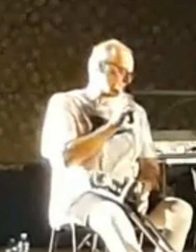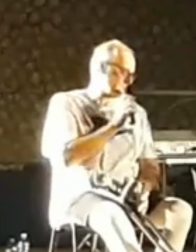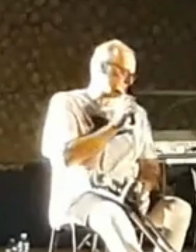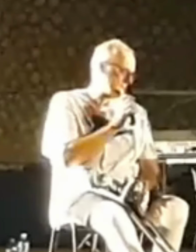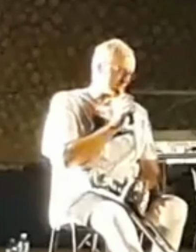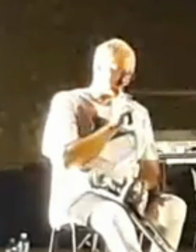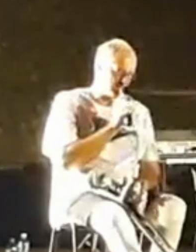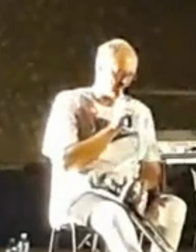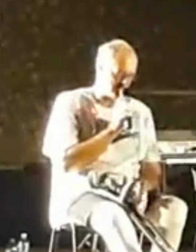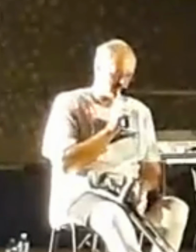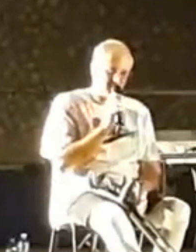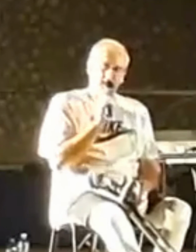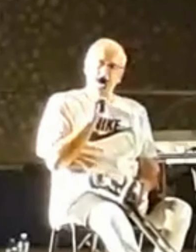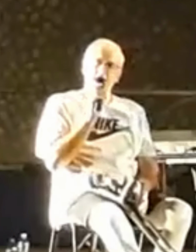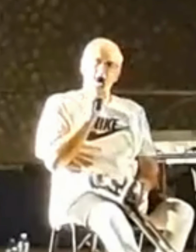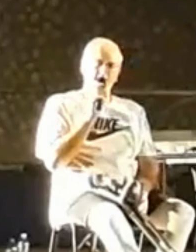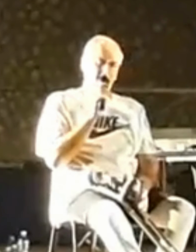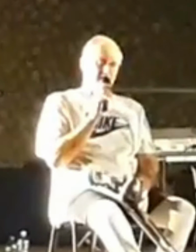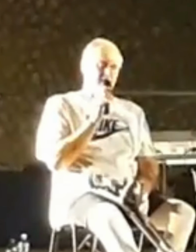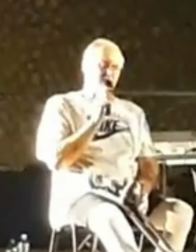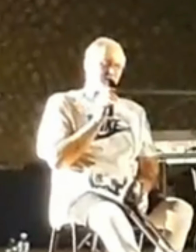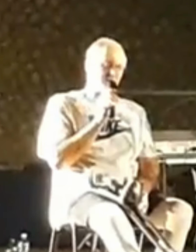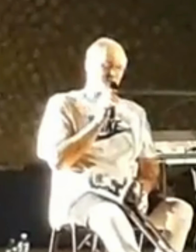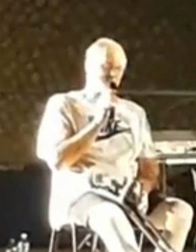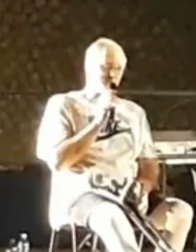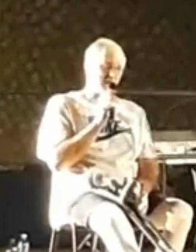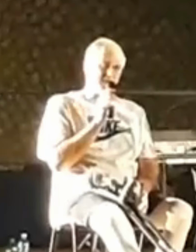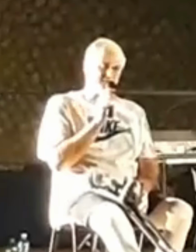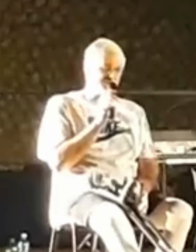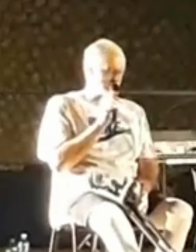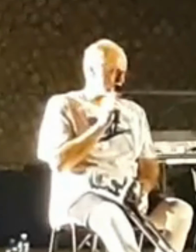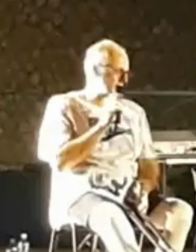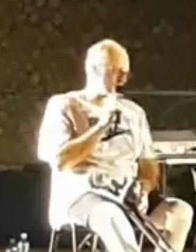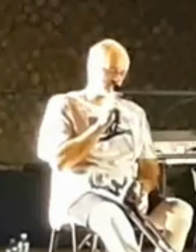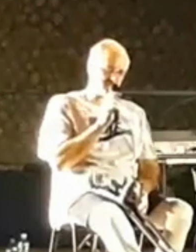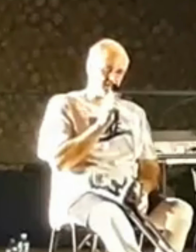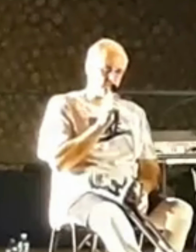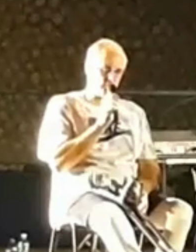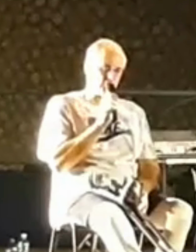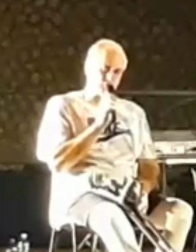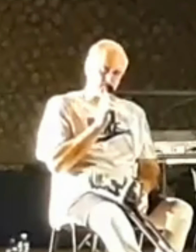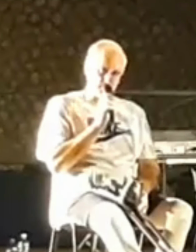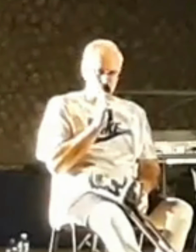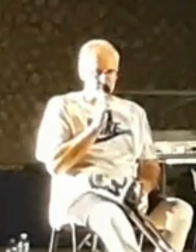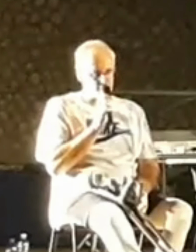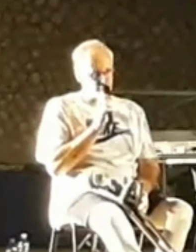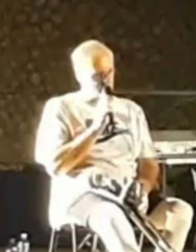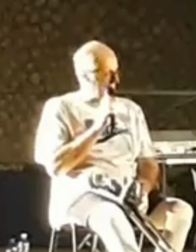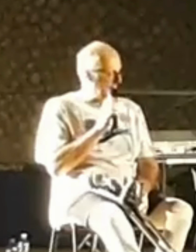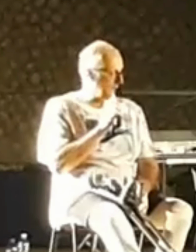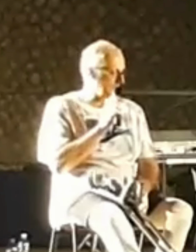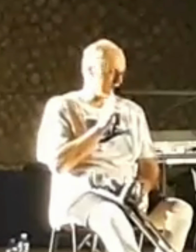venuto a visionare 3 volte perché ha visto che noi siamo il gruppo più numeroso